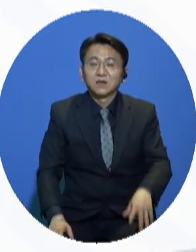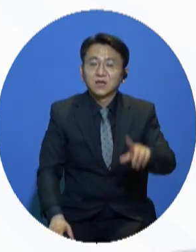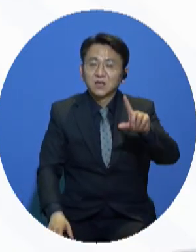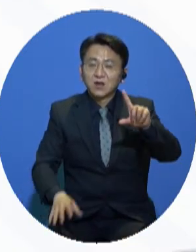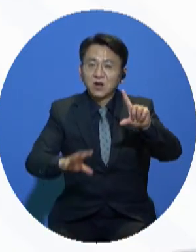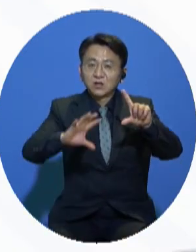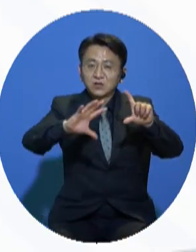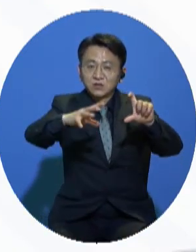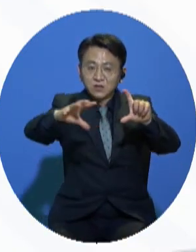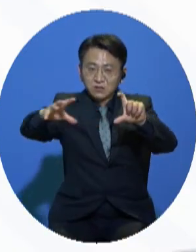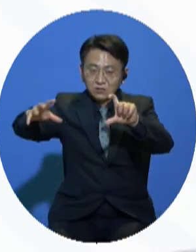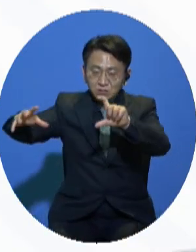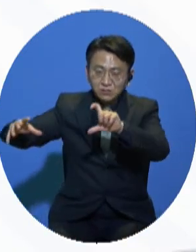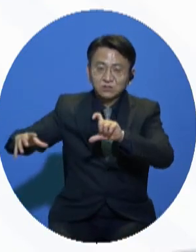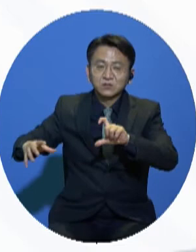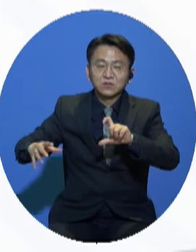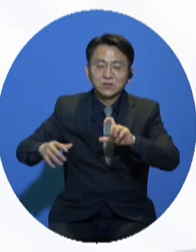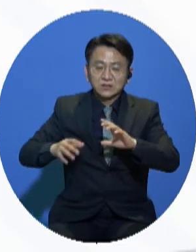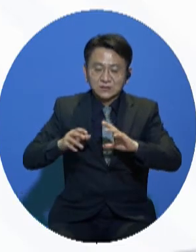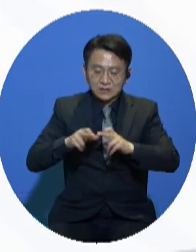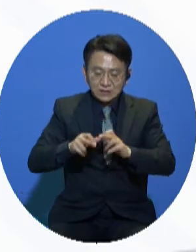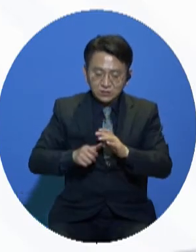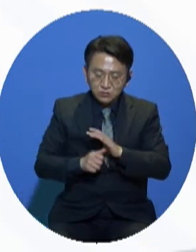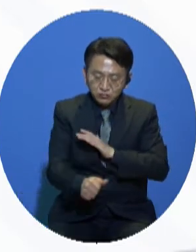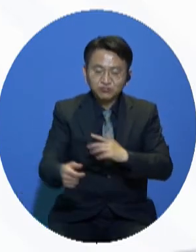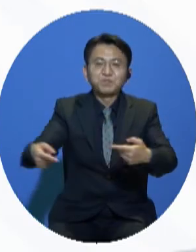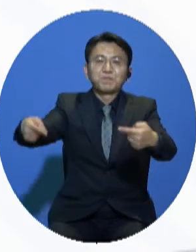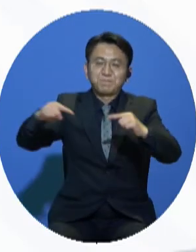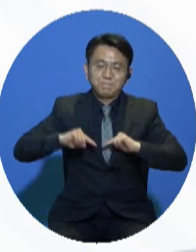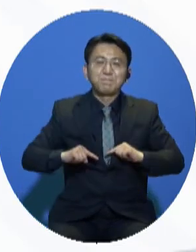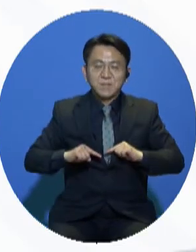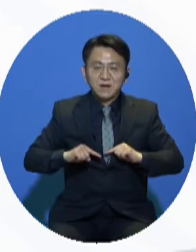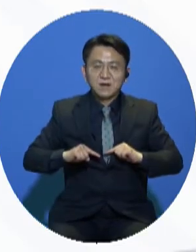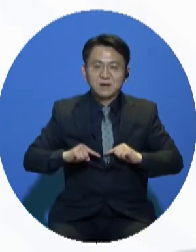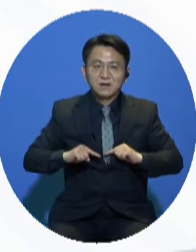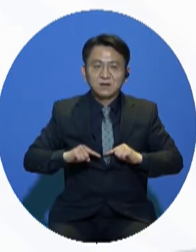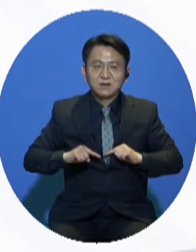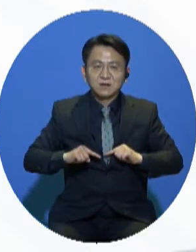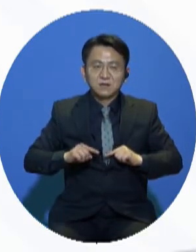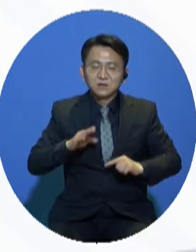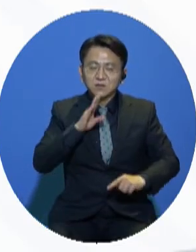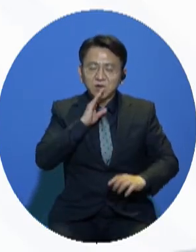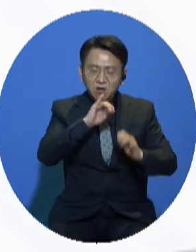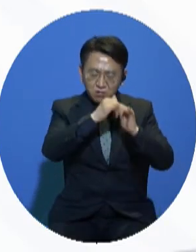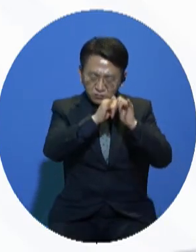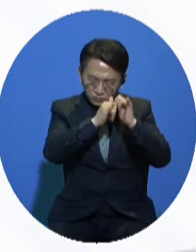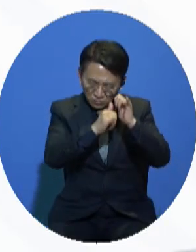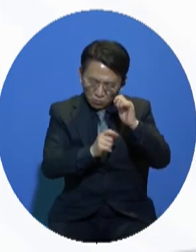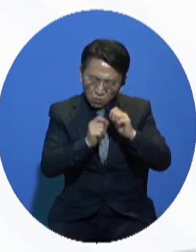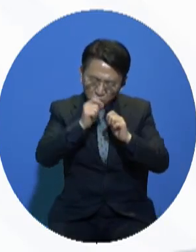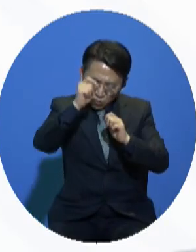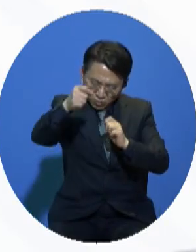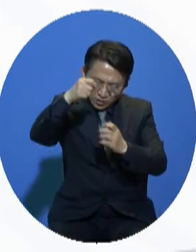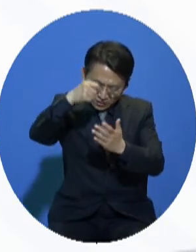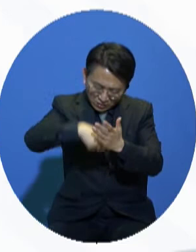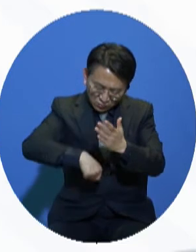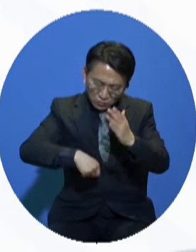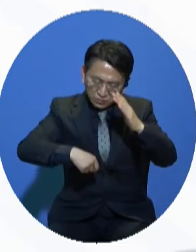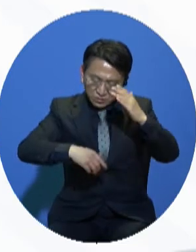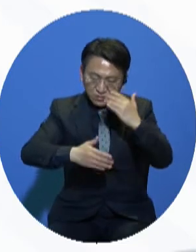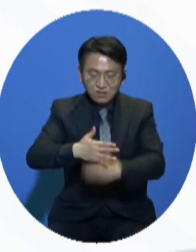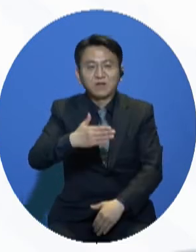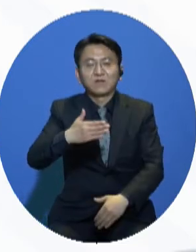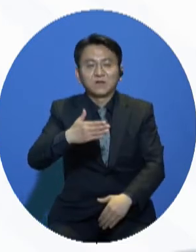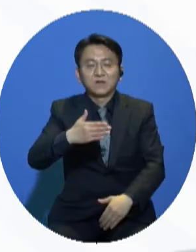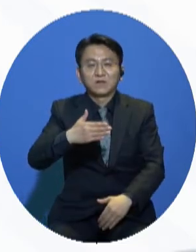15개 국가 출신 장애인 선수들이 함께 했었습니다. 기억에 남을, 역사에 남을 순간이